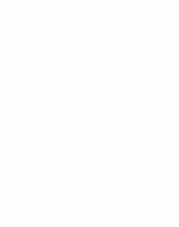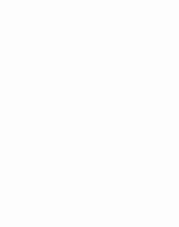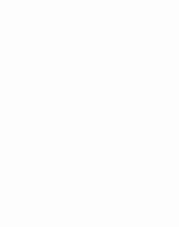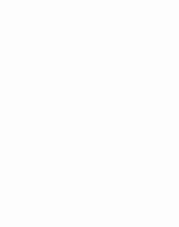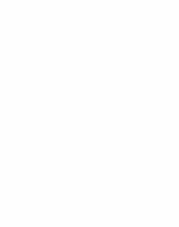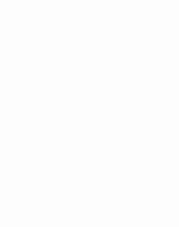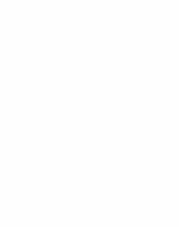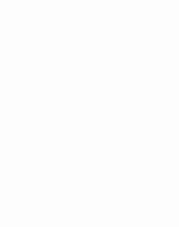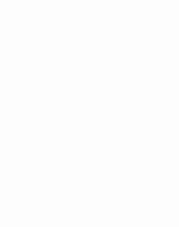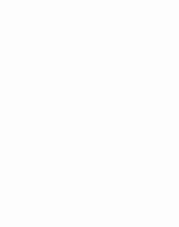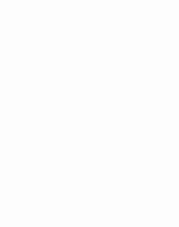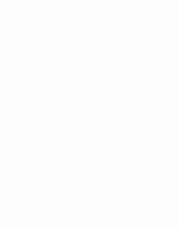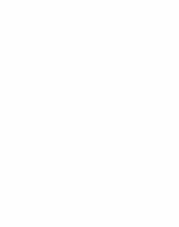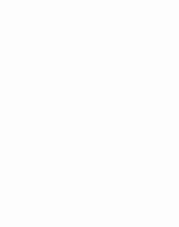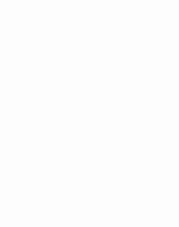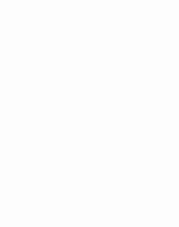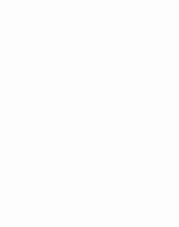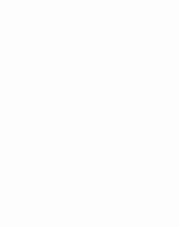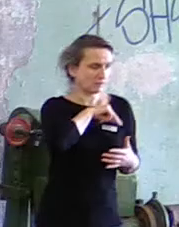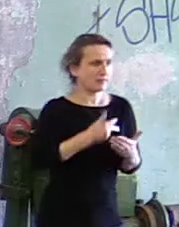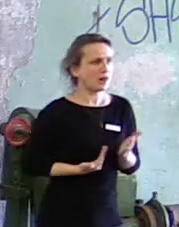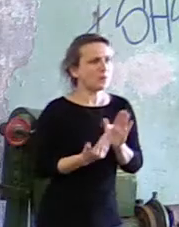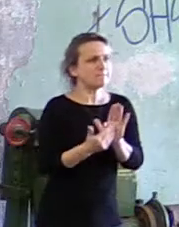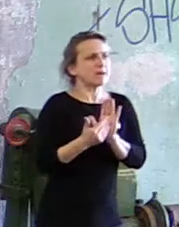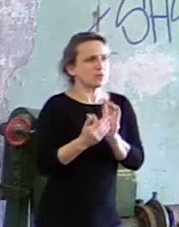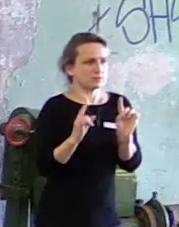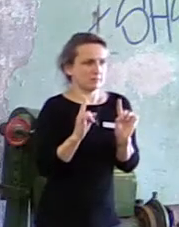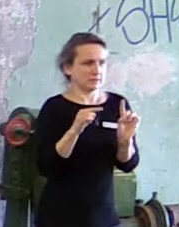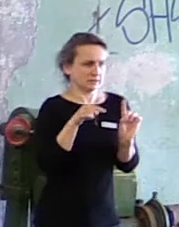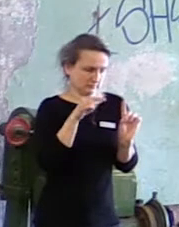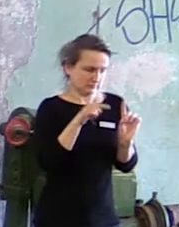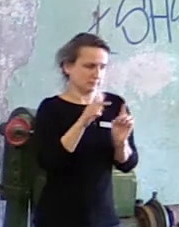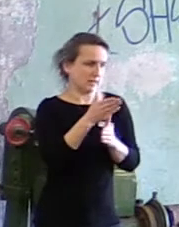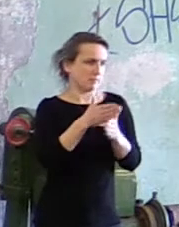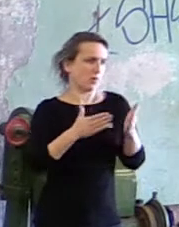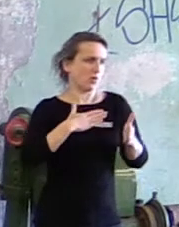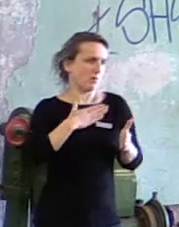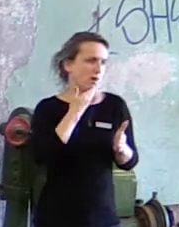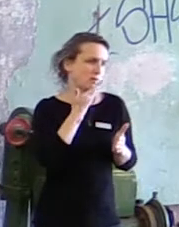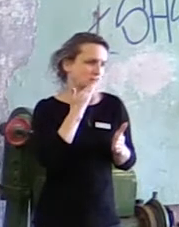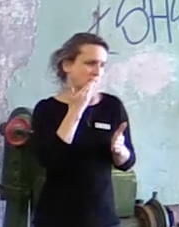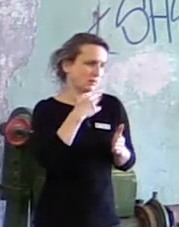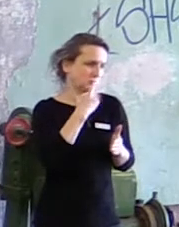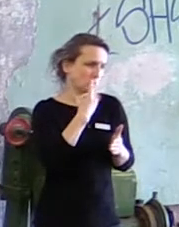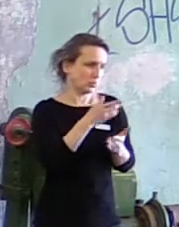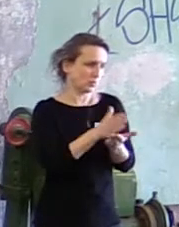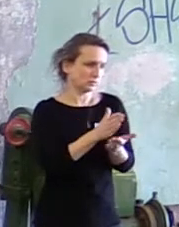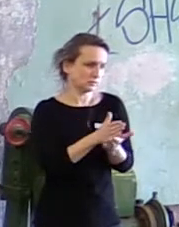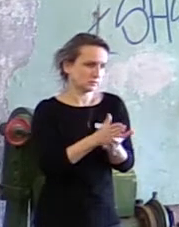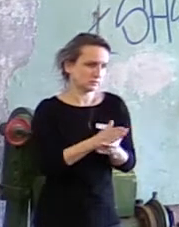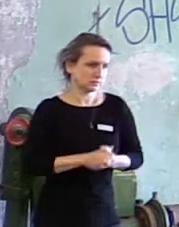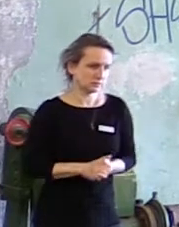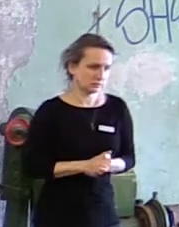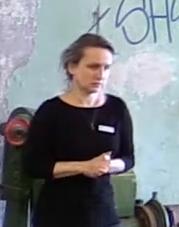taustal meie elu hästi palju mõjutavad. Ja ma võtangi selle poole jutuks, et kuidas see oligi maali